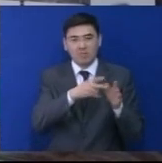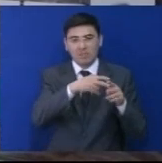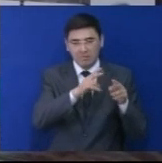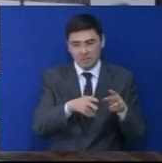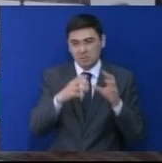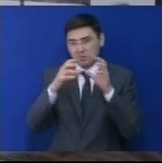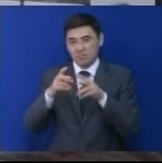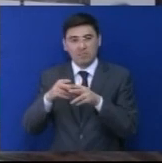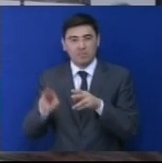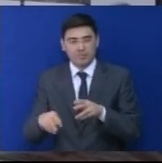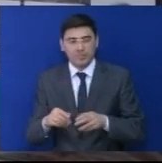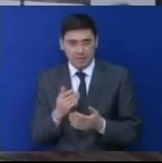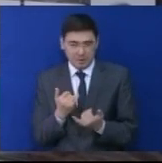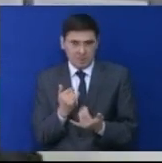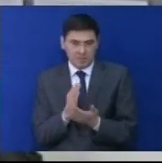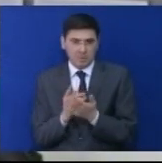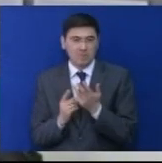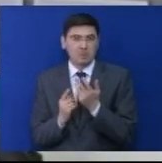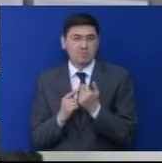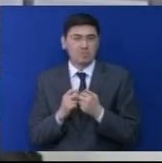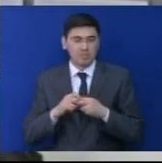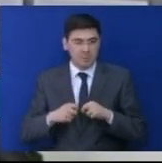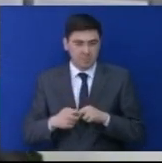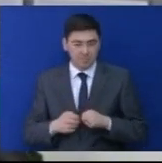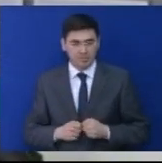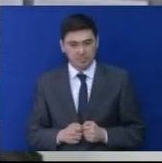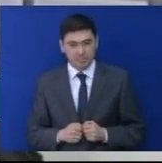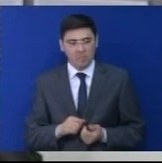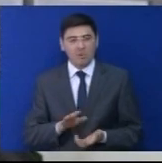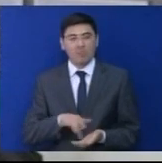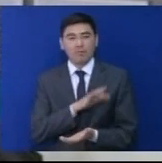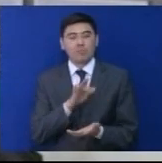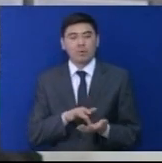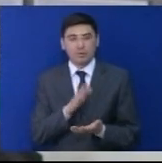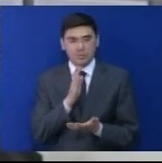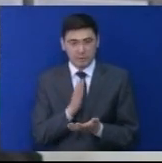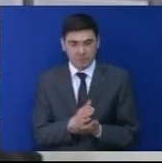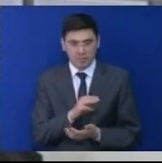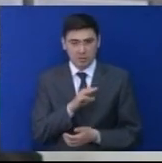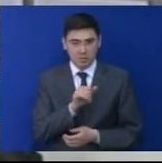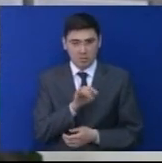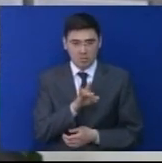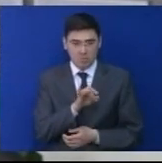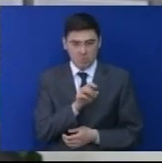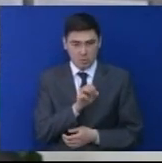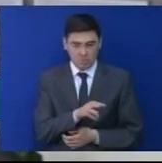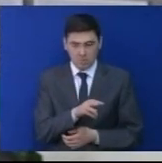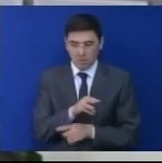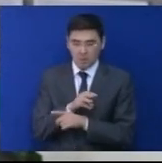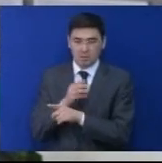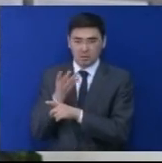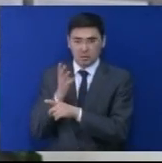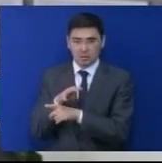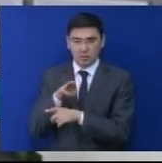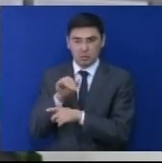направлении существуют небольшие проблемы. У нас в городе местным туризмом занимаются непосредственно